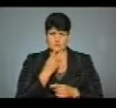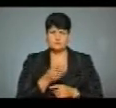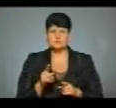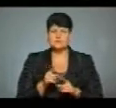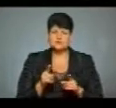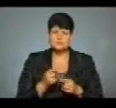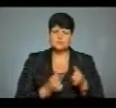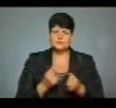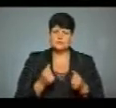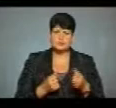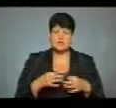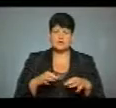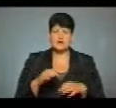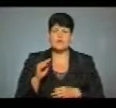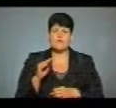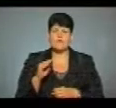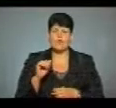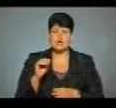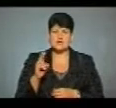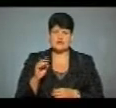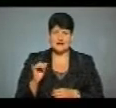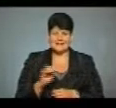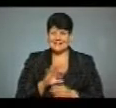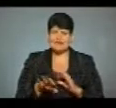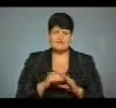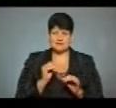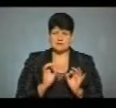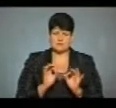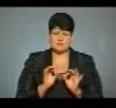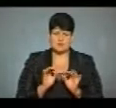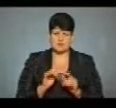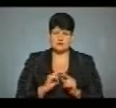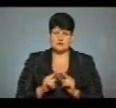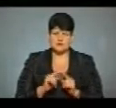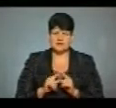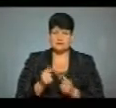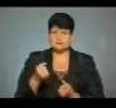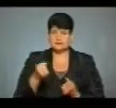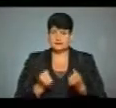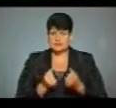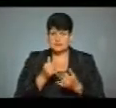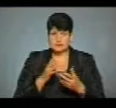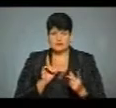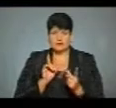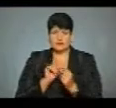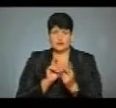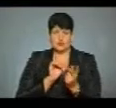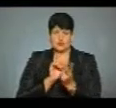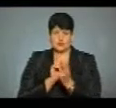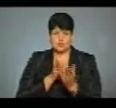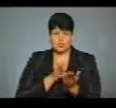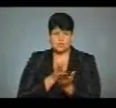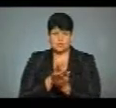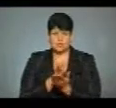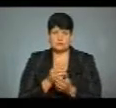що водій автомобіля Volkswagen не вибрав безпечної швидкості, не впорався з керуванням, виїхав на зустрічну смугу для руху